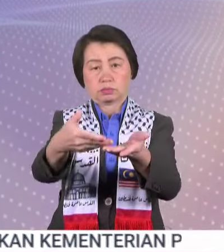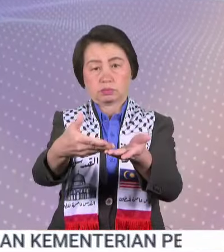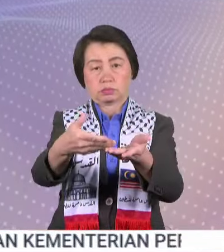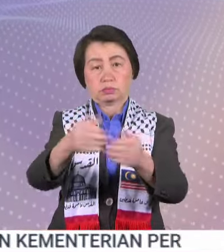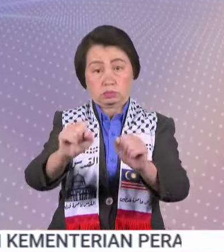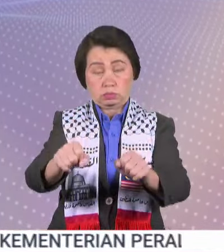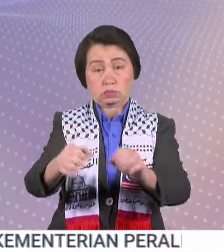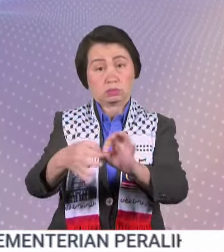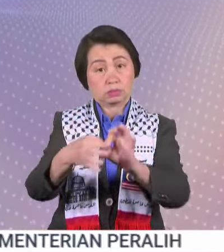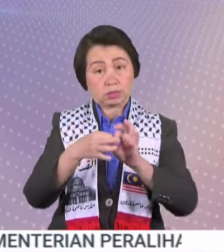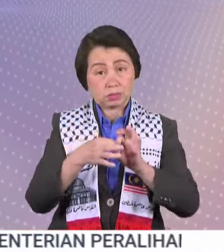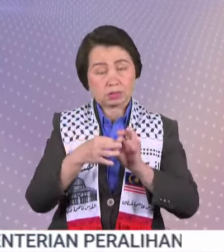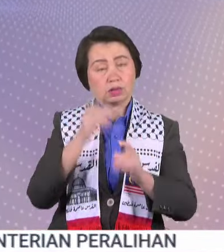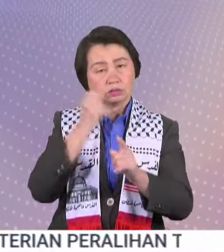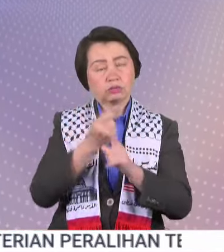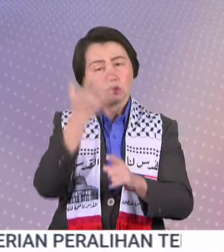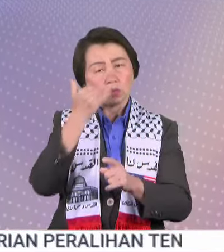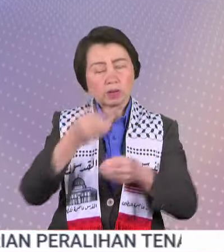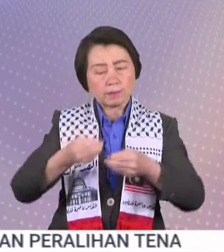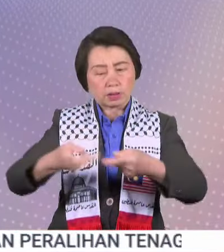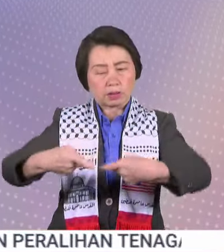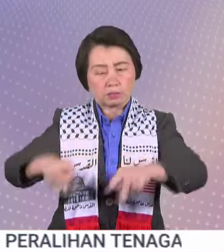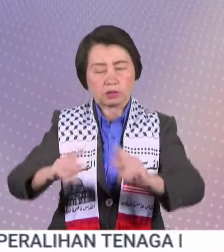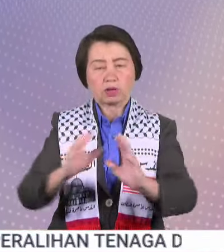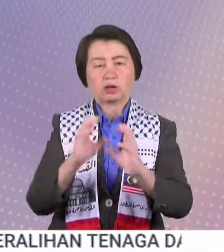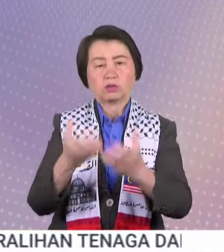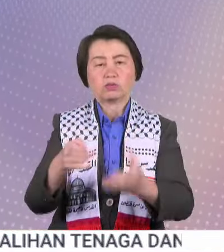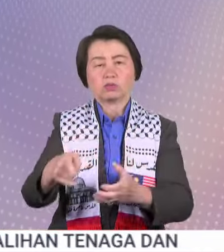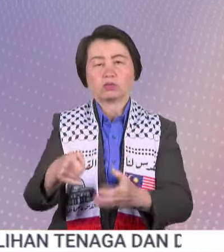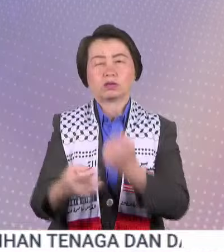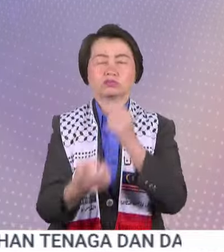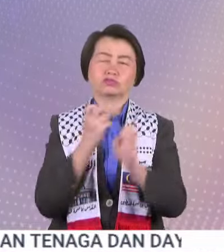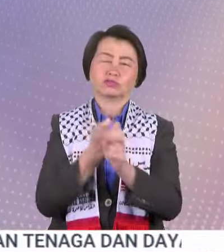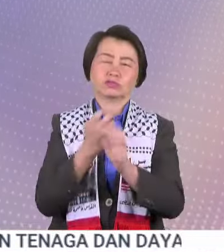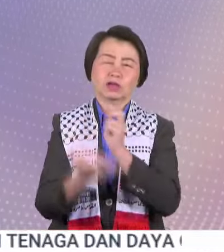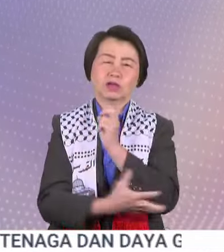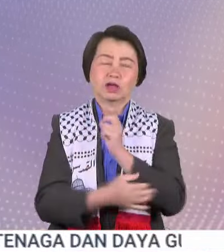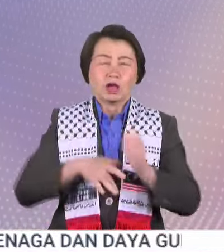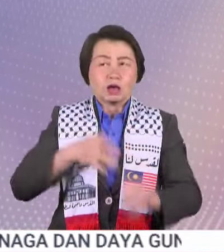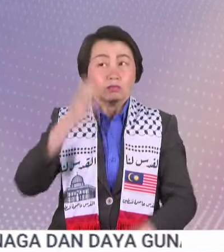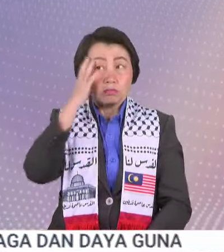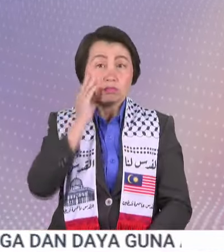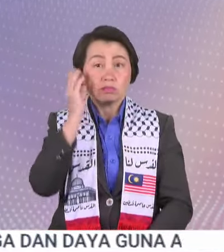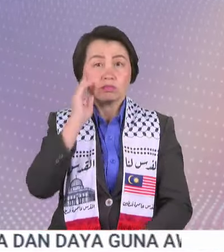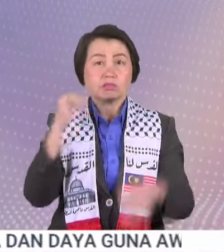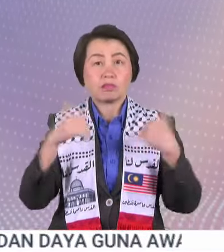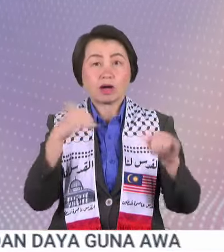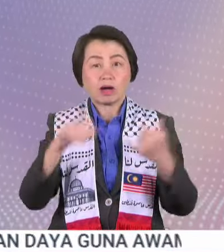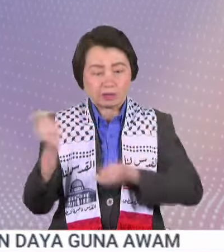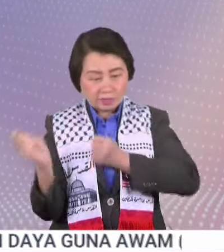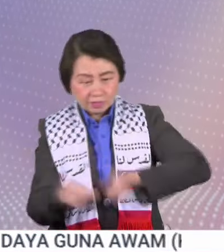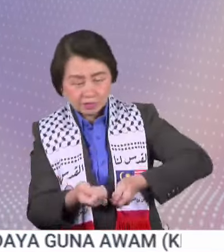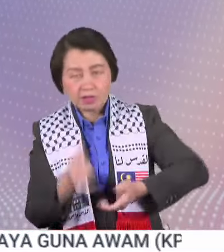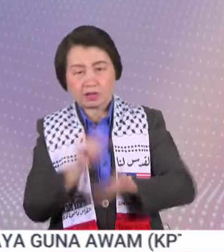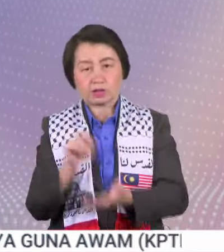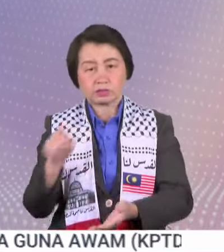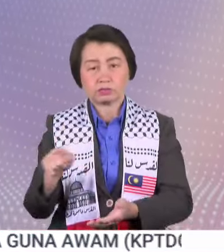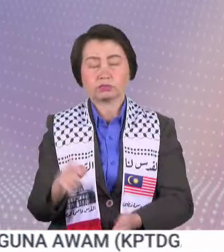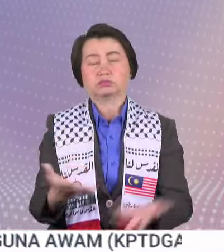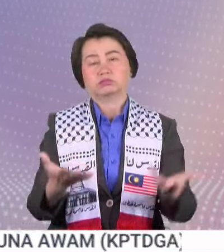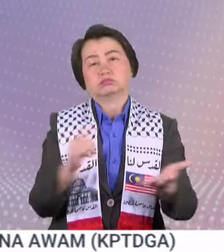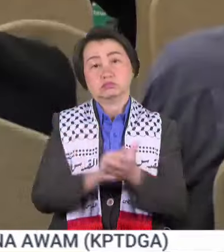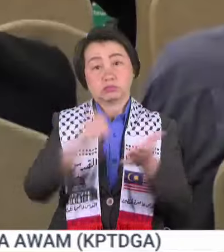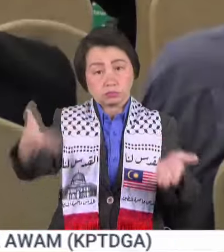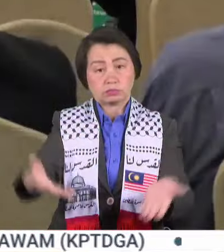pakej mampu milik. Ia bertujuan memberi peluang buat golongan kurang berkemampuan merasai pengalaman bermain sukan tersebut. Menurutnya,